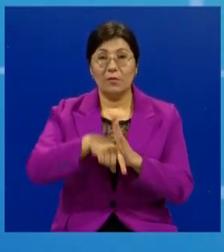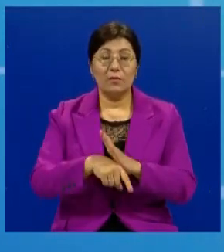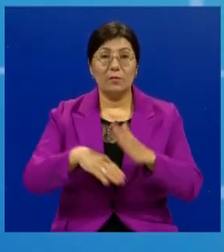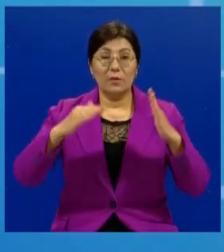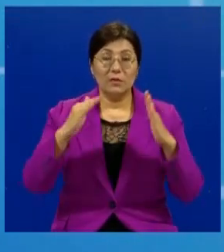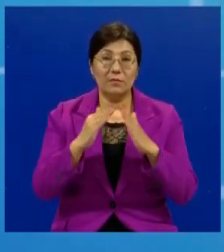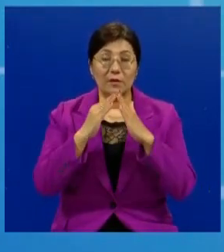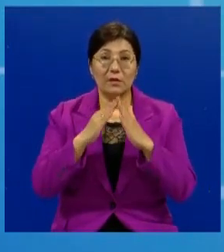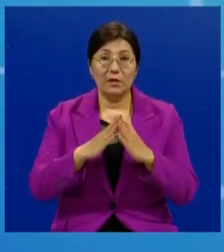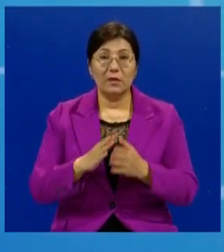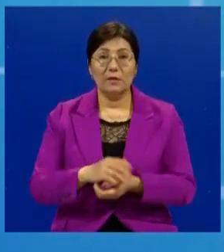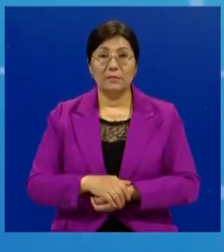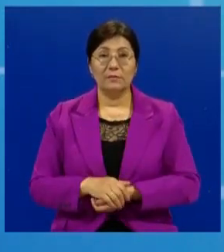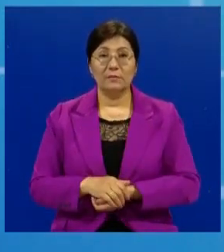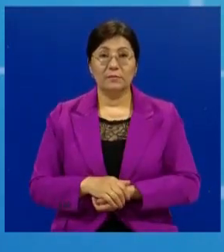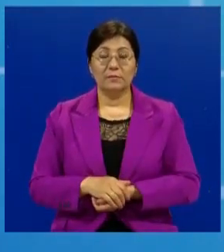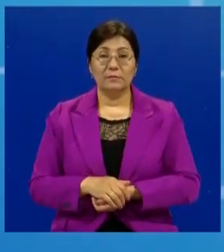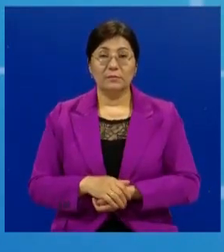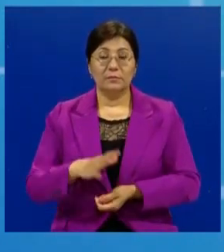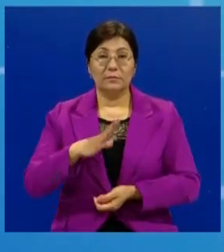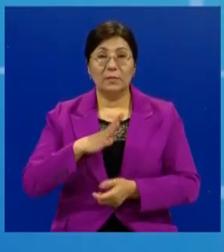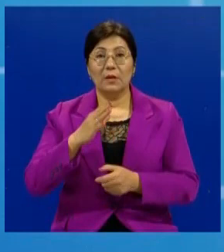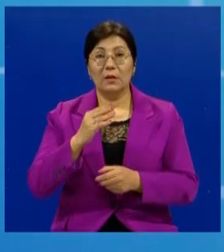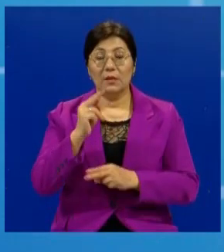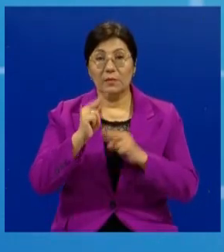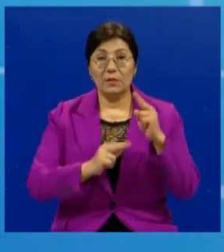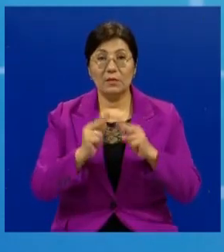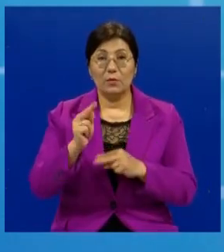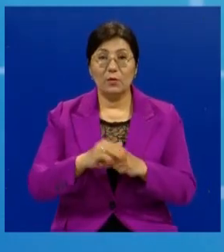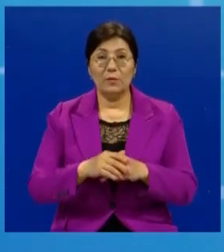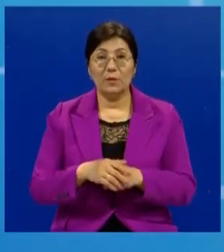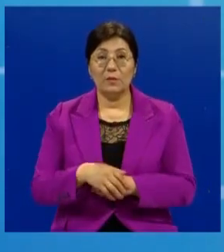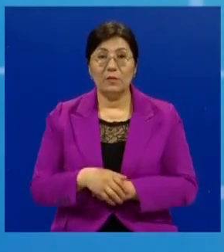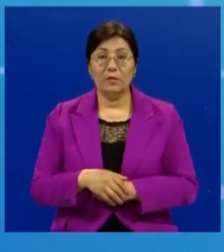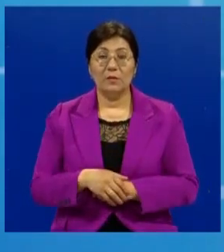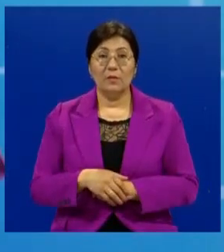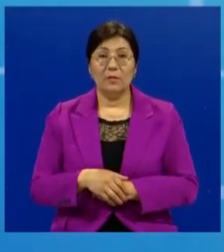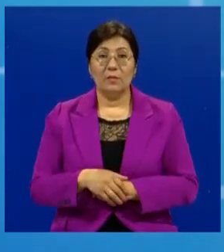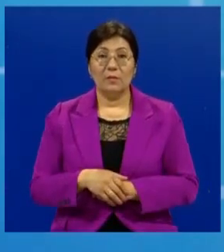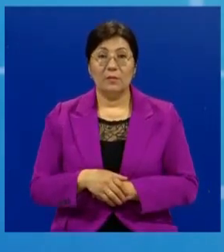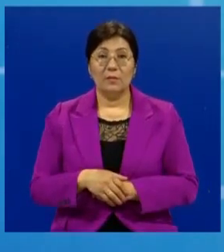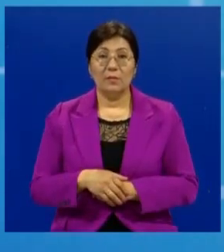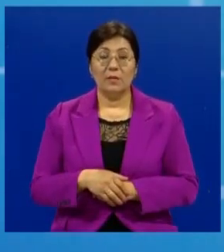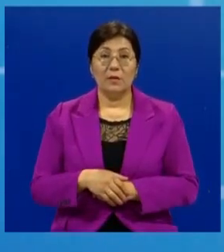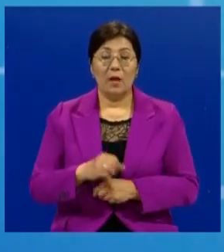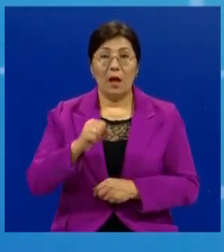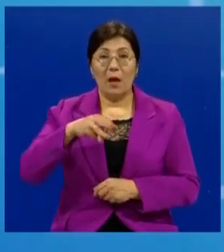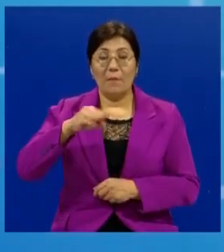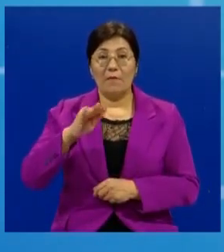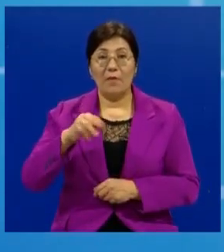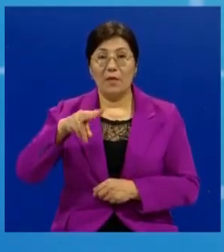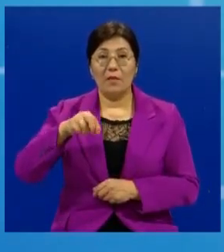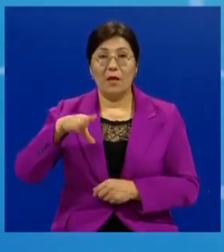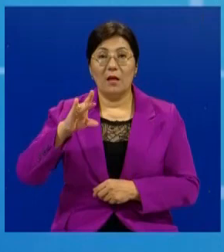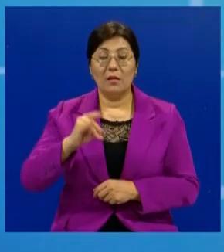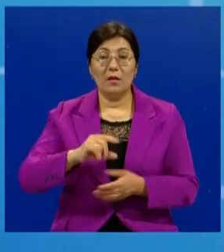домики, дома, они были сделаны, ну, анфиладой. Комнаты были анфиладой. Как говорили простые